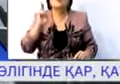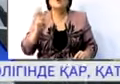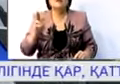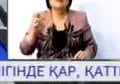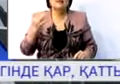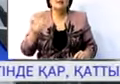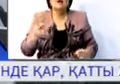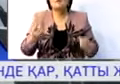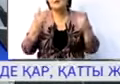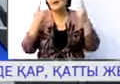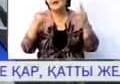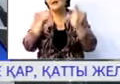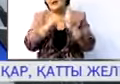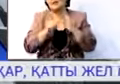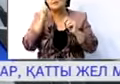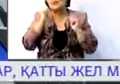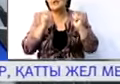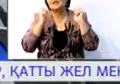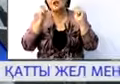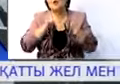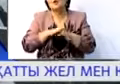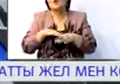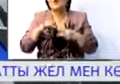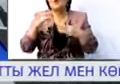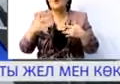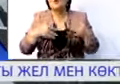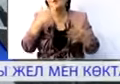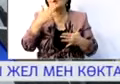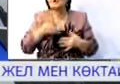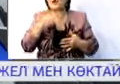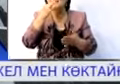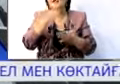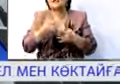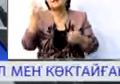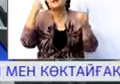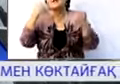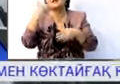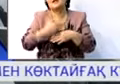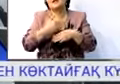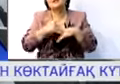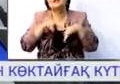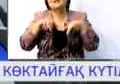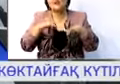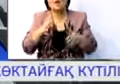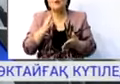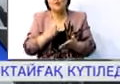Сейдахметұлы мерейлі 60 жасқа толып, өнер сүйер қауымға есепті шығармашылық кешін жасап отыр.